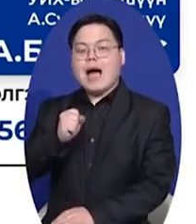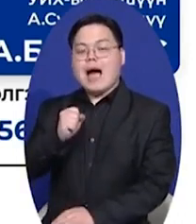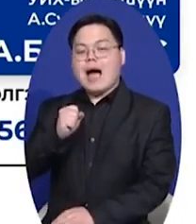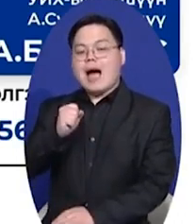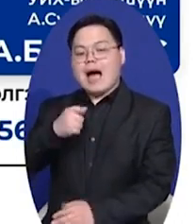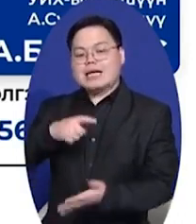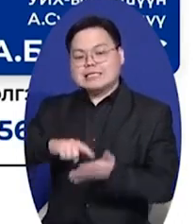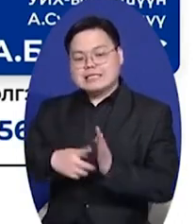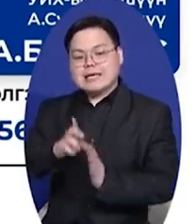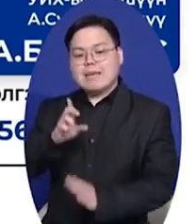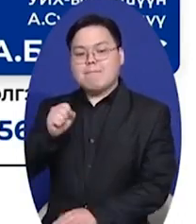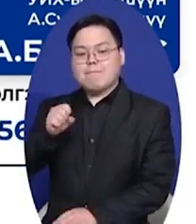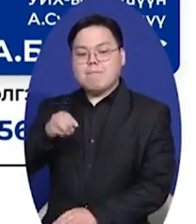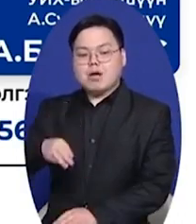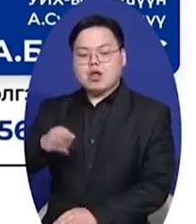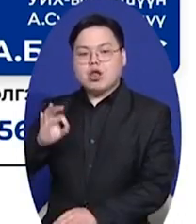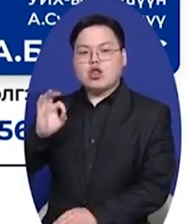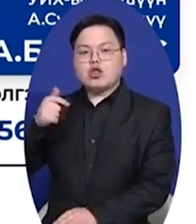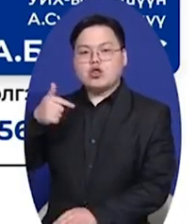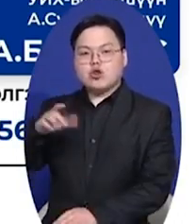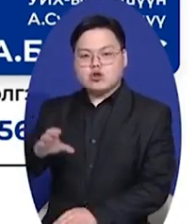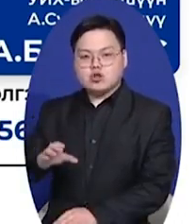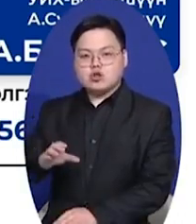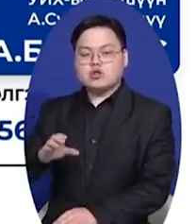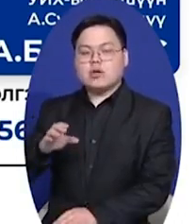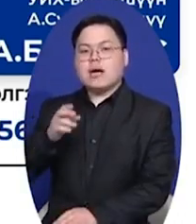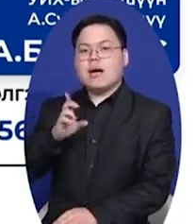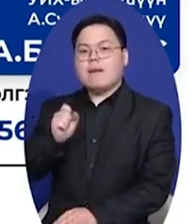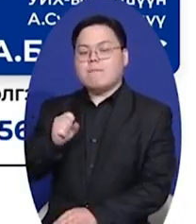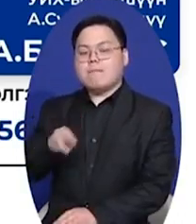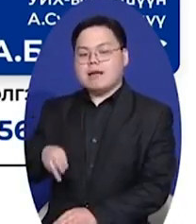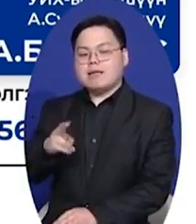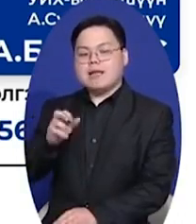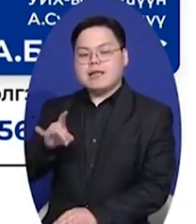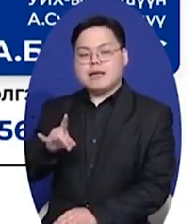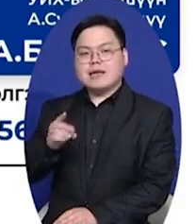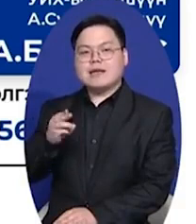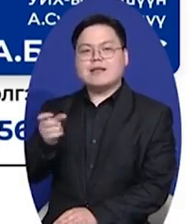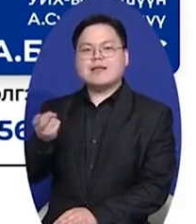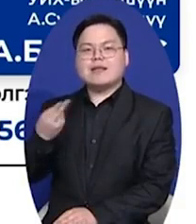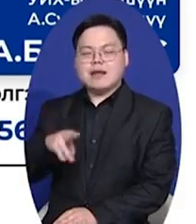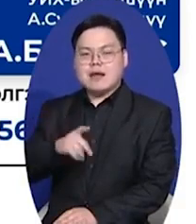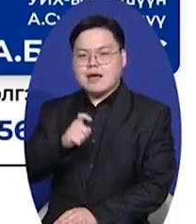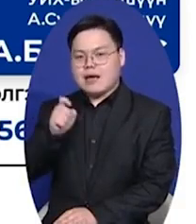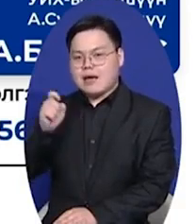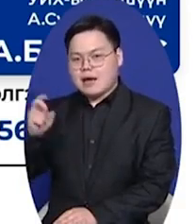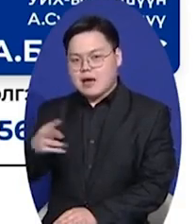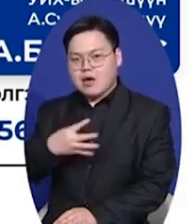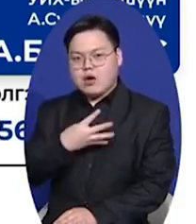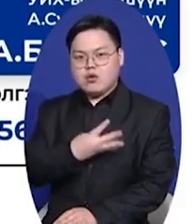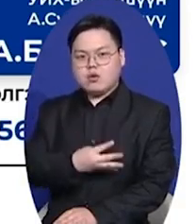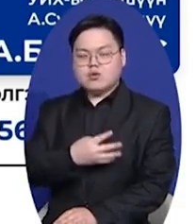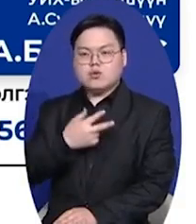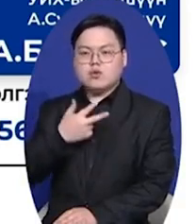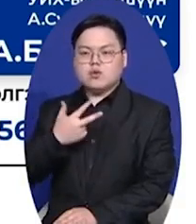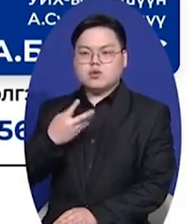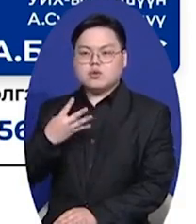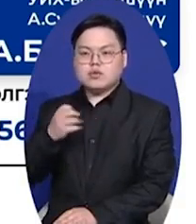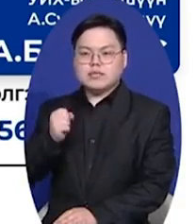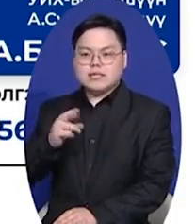Баттөксийн хувь эзэмшлийн Баттэлгэр Тэрэд ХХК 434 сая төгрөг нийт